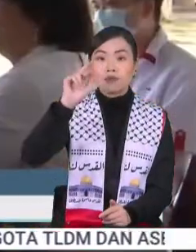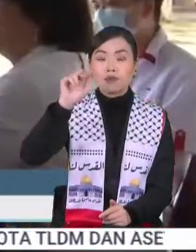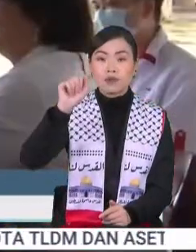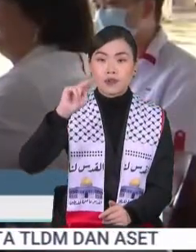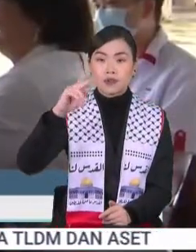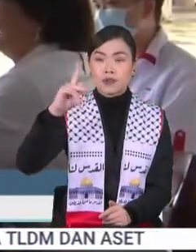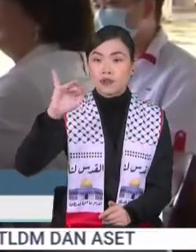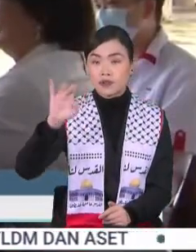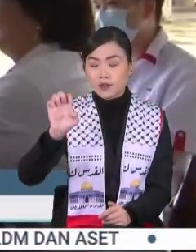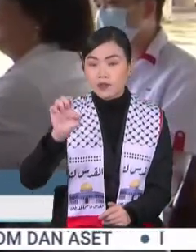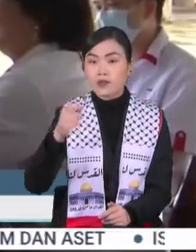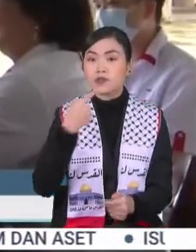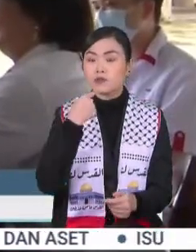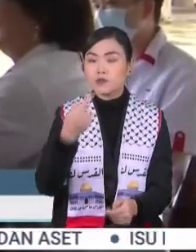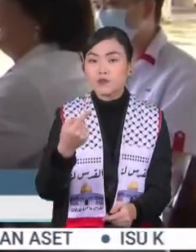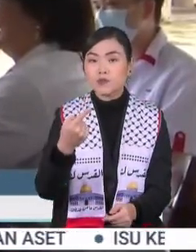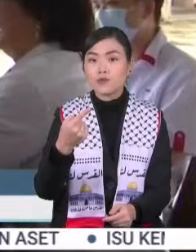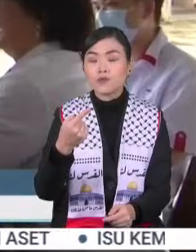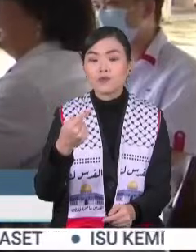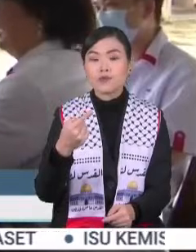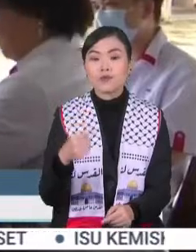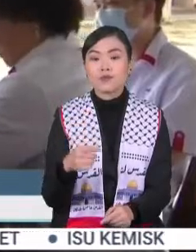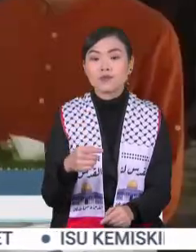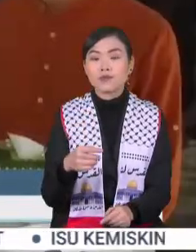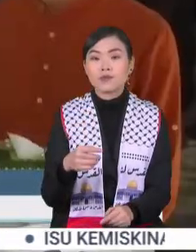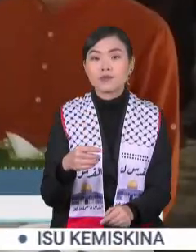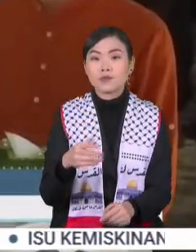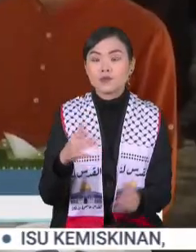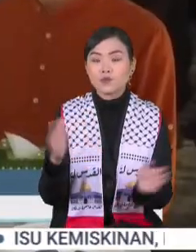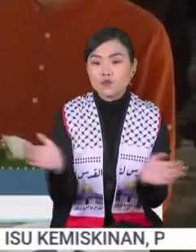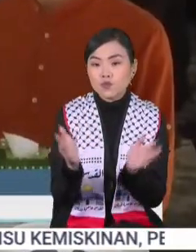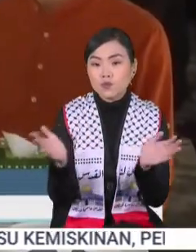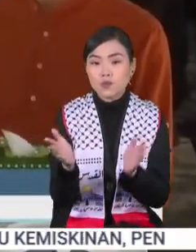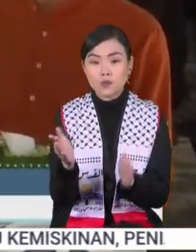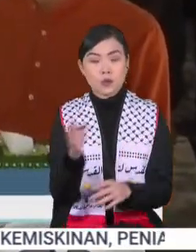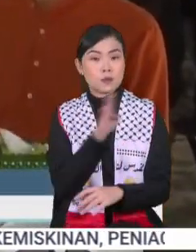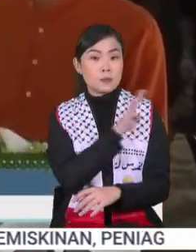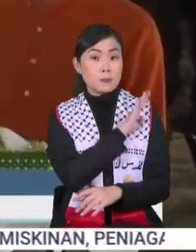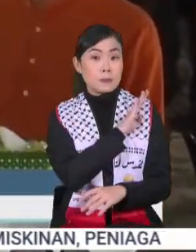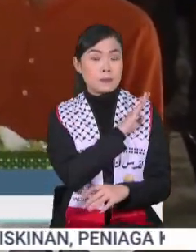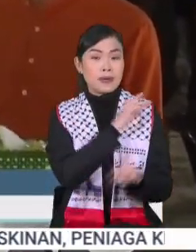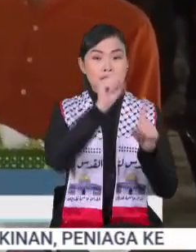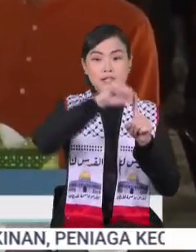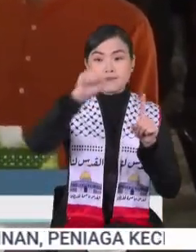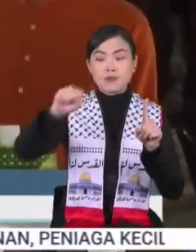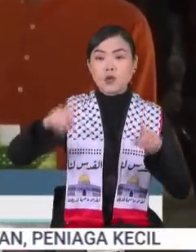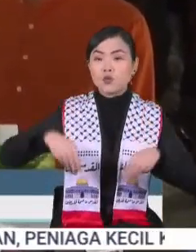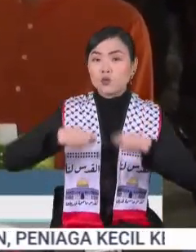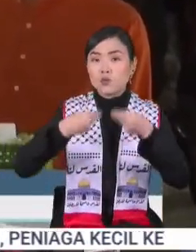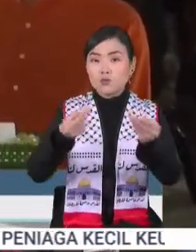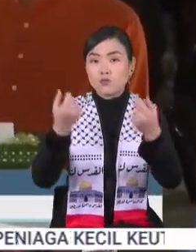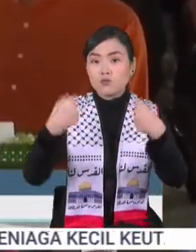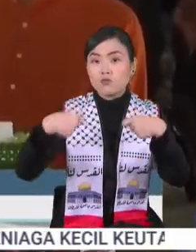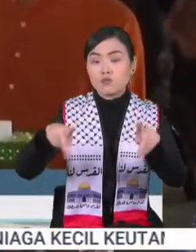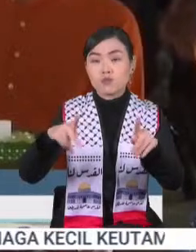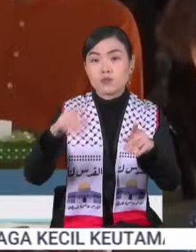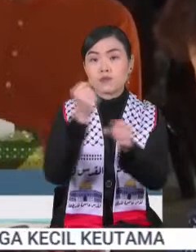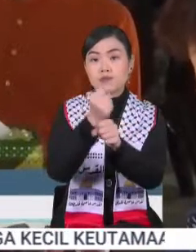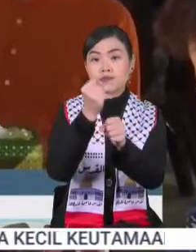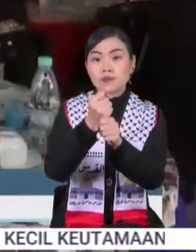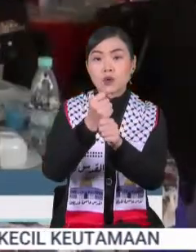tanjungatak kepada pemberita Datuk Frankie pun menyarankan majikan di Sandakan memberi peluang pekerjaan kepada bekas